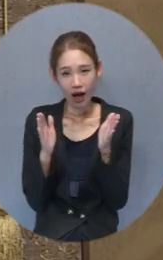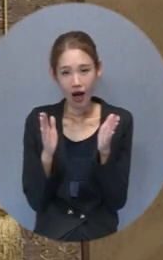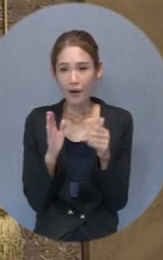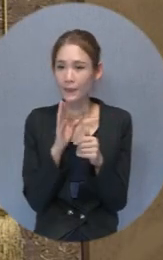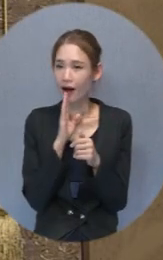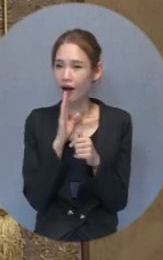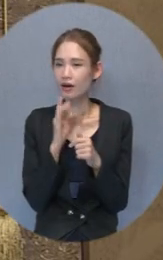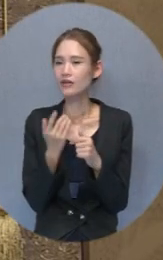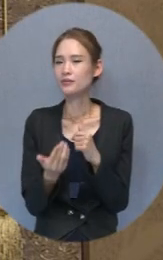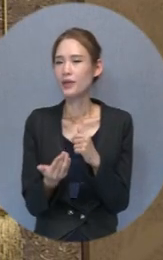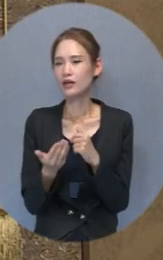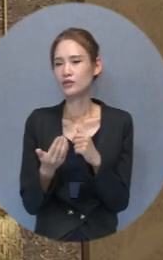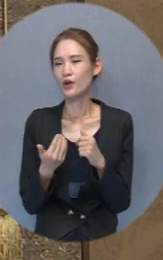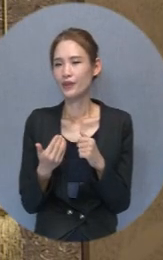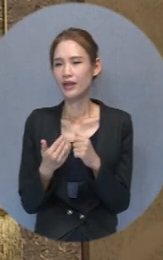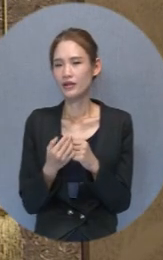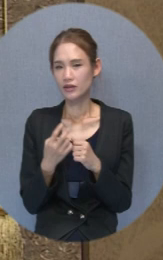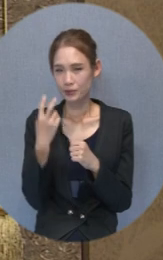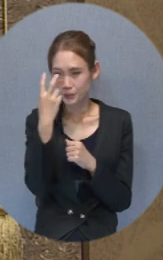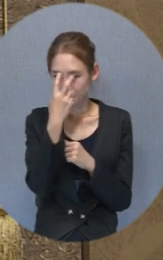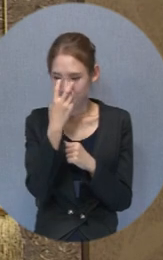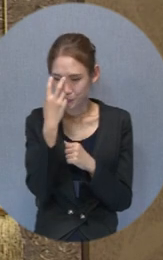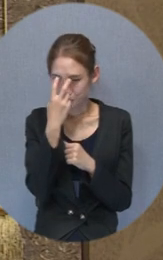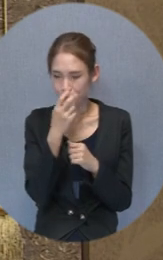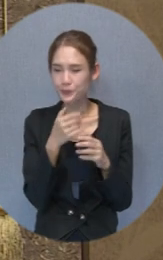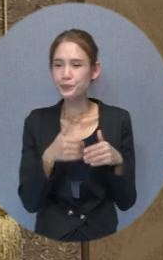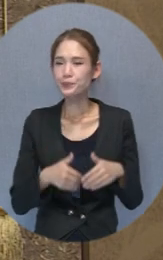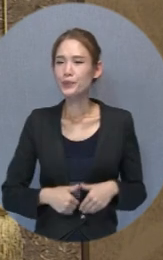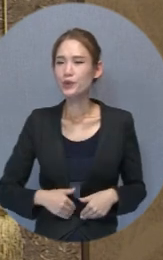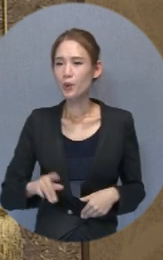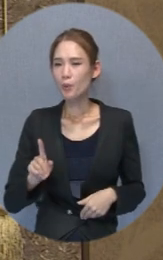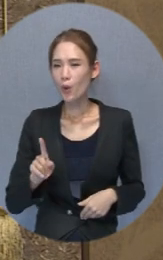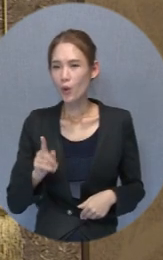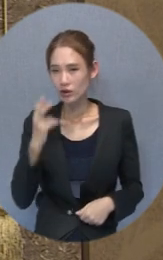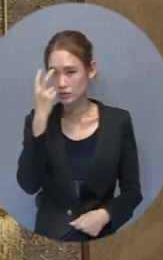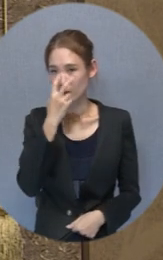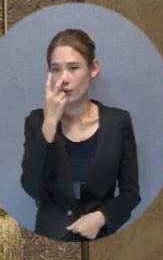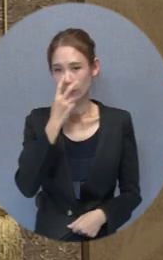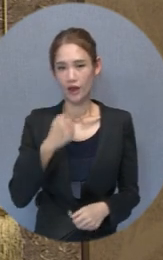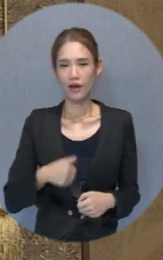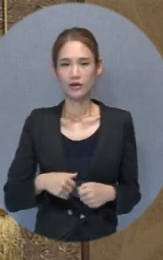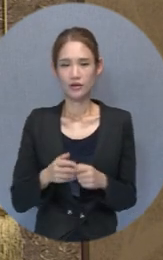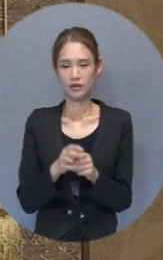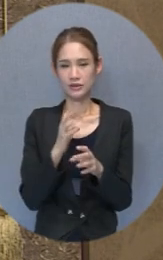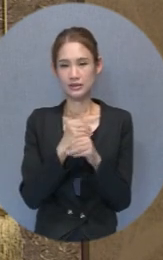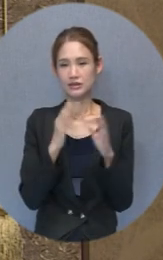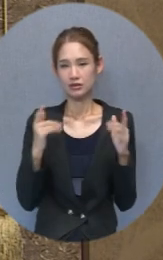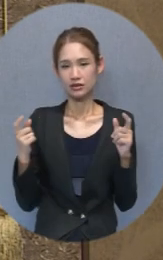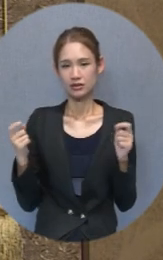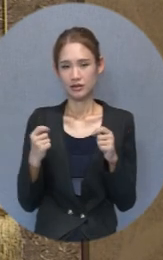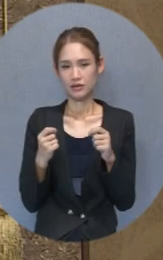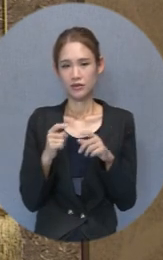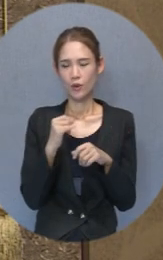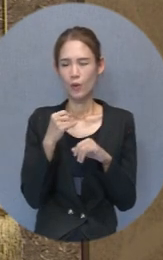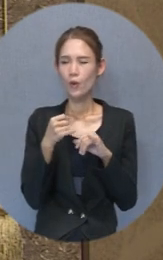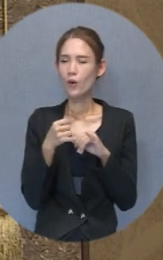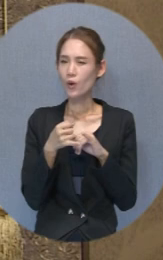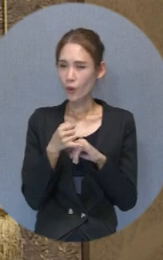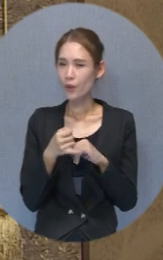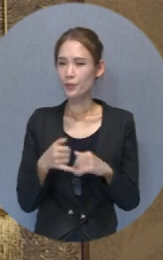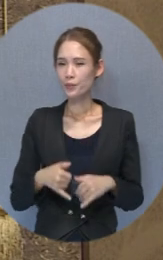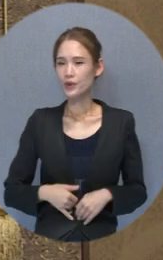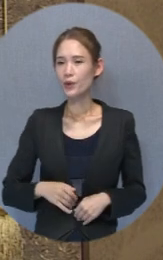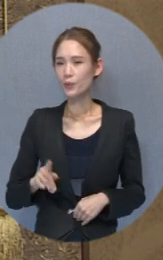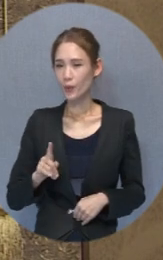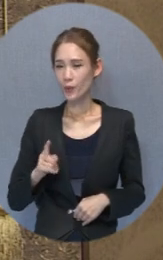수요 조사를 해요. 예, 어떤 게 필요한지. 그러니까 짧은 시간 안에 많이 개발할 수가 없기 때문에 네. 정말 필요한 게 뭔지부터.